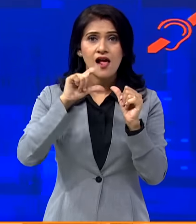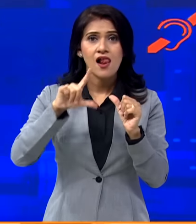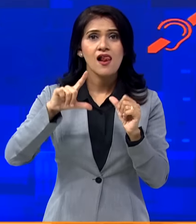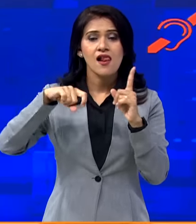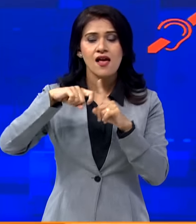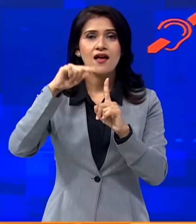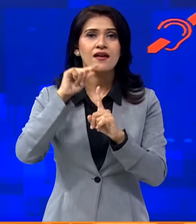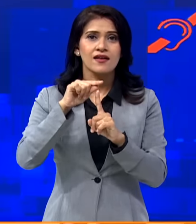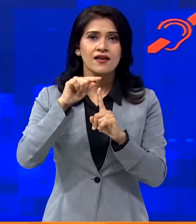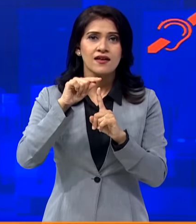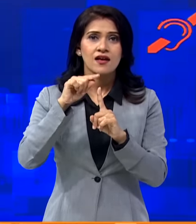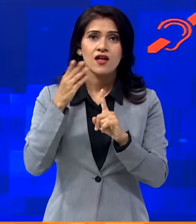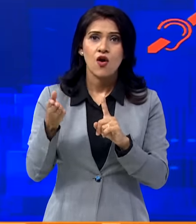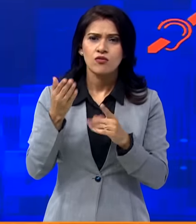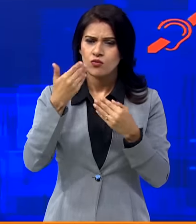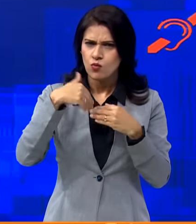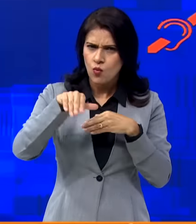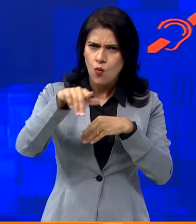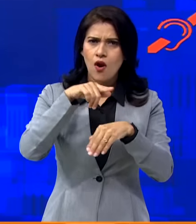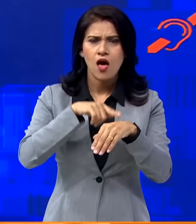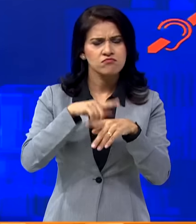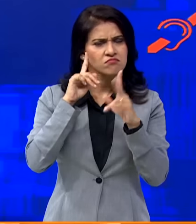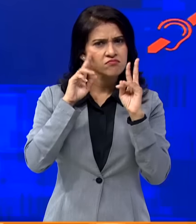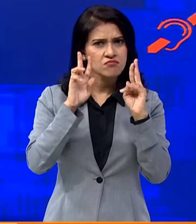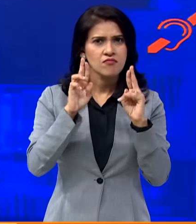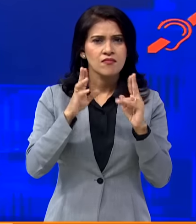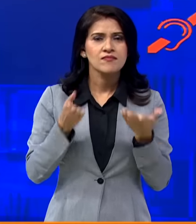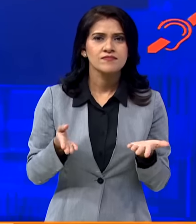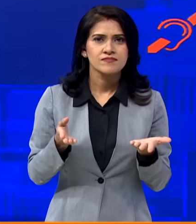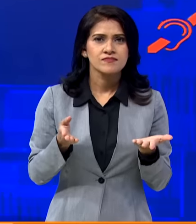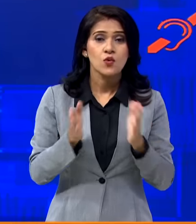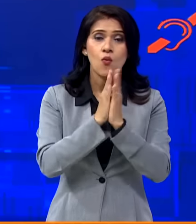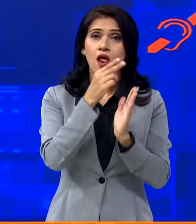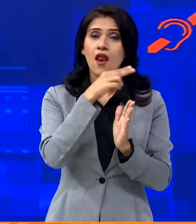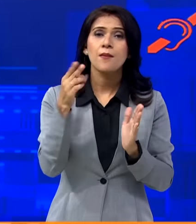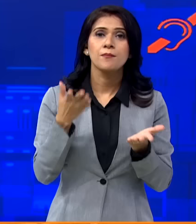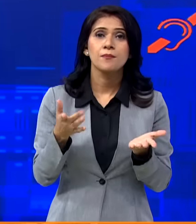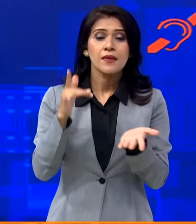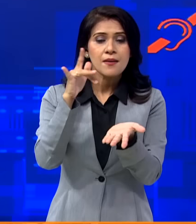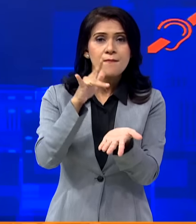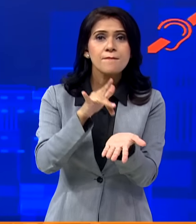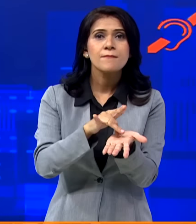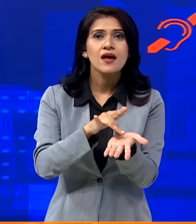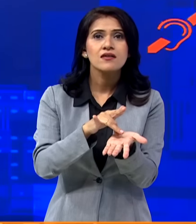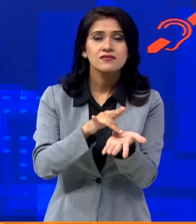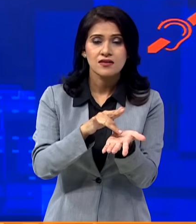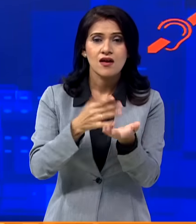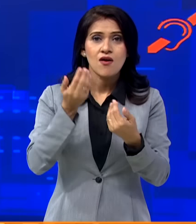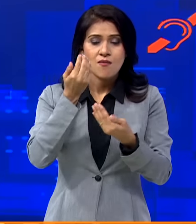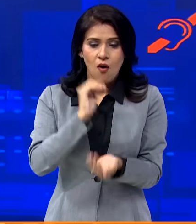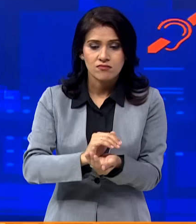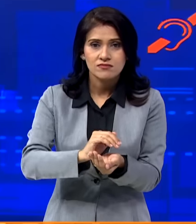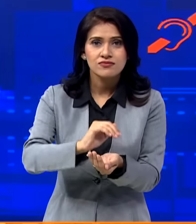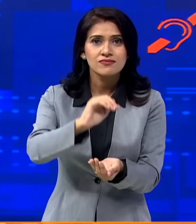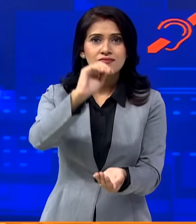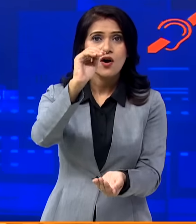संभल नामक स्थान पर अवतार लेंगे यह हमारा पुराण कहता है जिस स्थान पर भगवान आया वो धाम बन गया तो